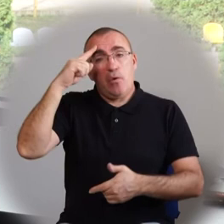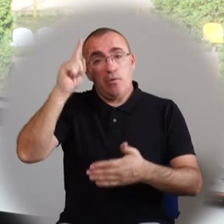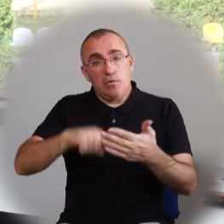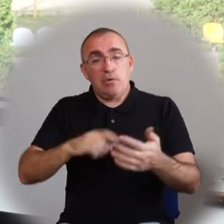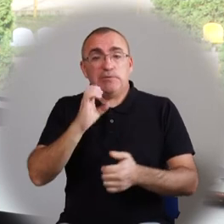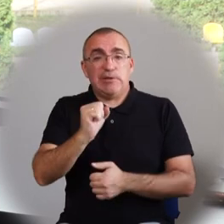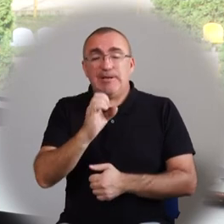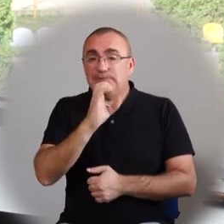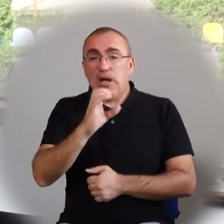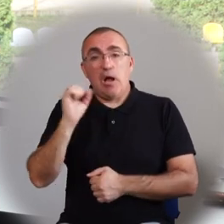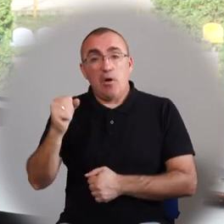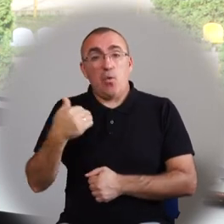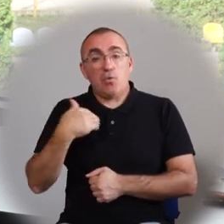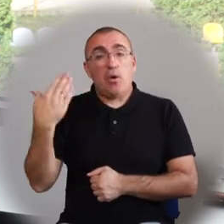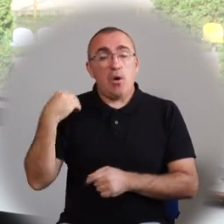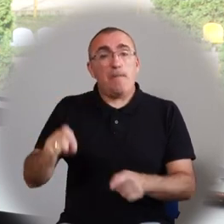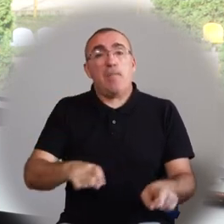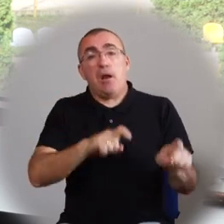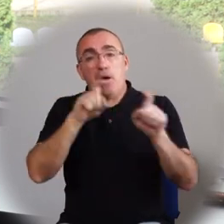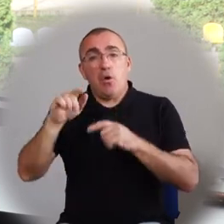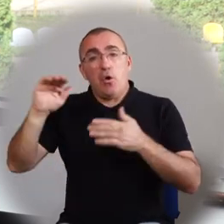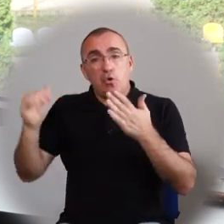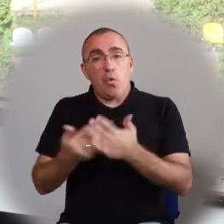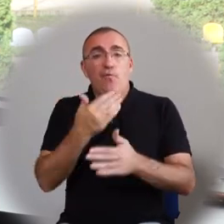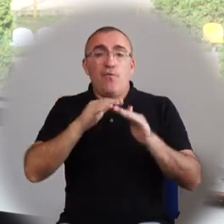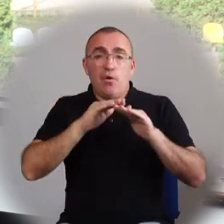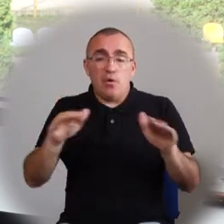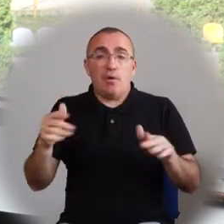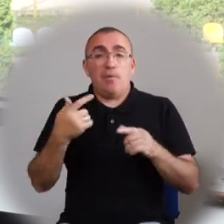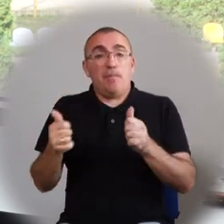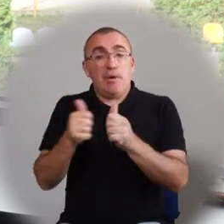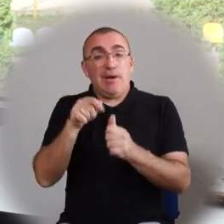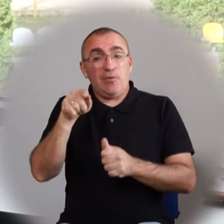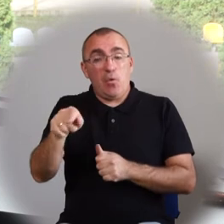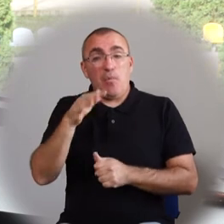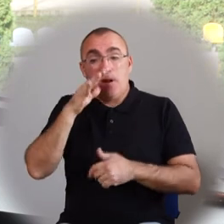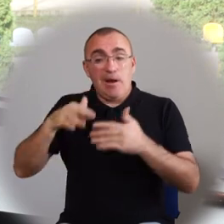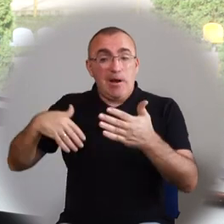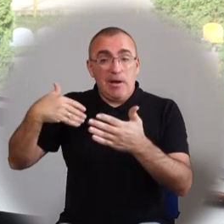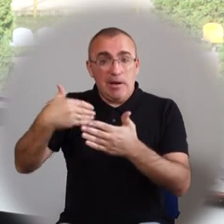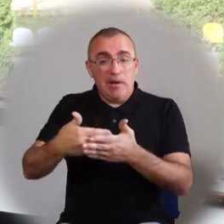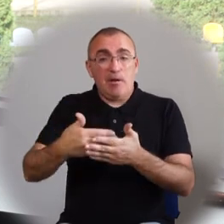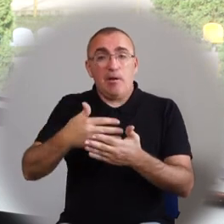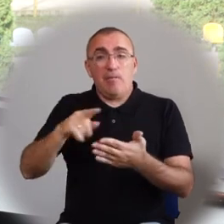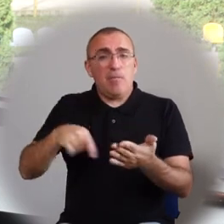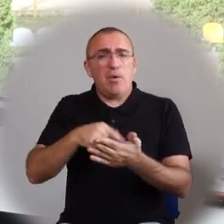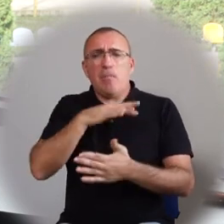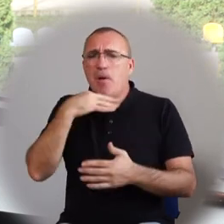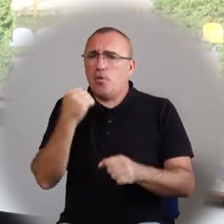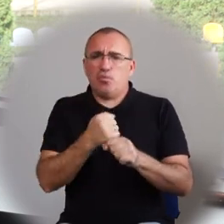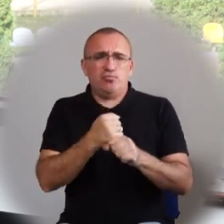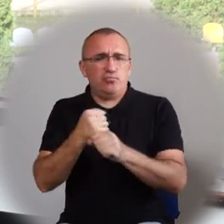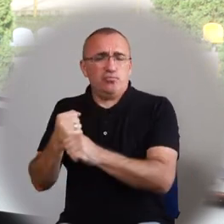більшість олександрійців, довіряючи Сергію Анатолійовичу, хочуть, щоб Олександрія перейшла на новий рівень, при тому, що за ці роки в місті теж